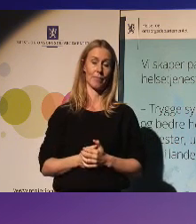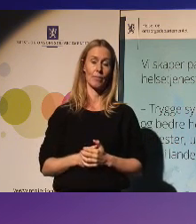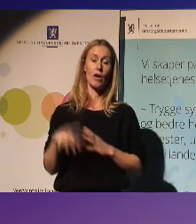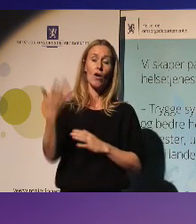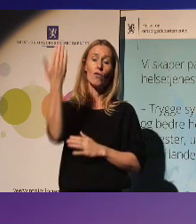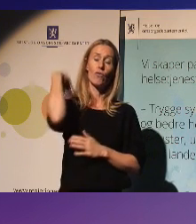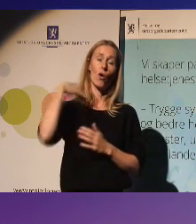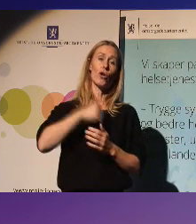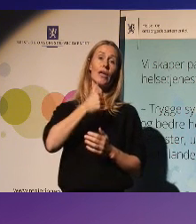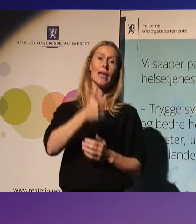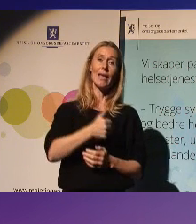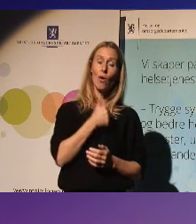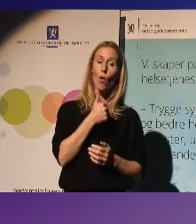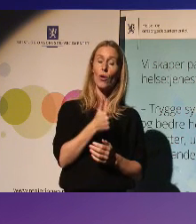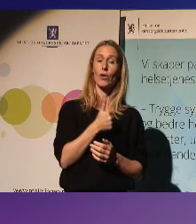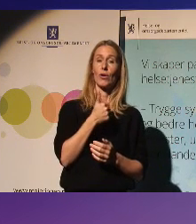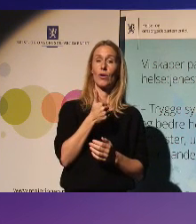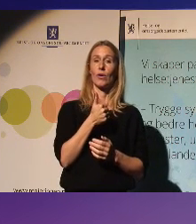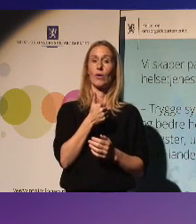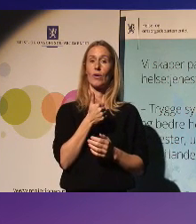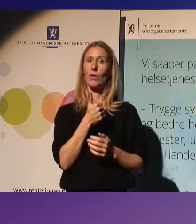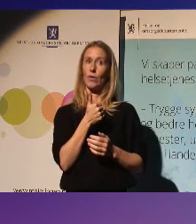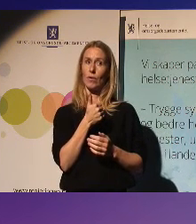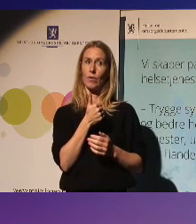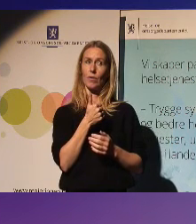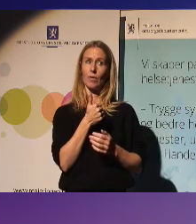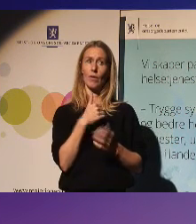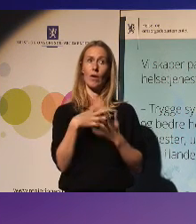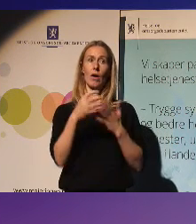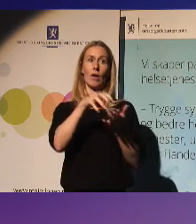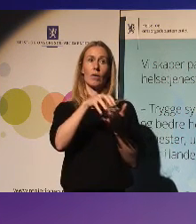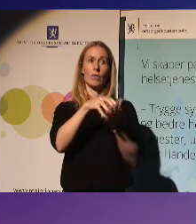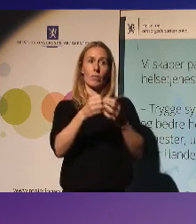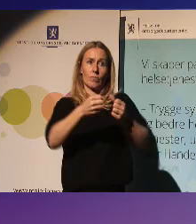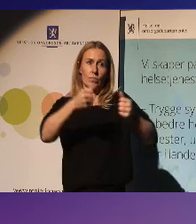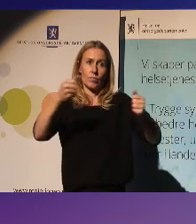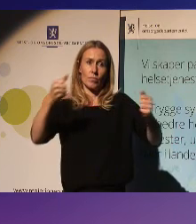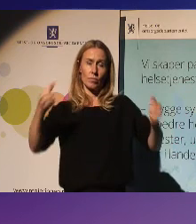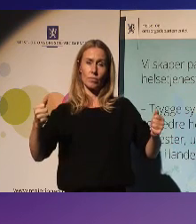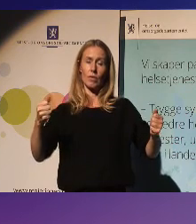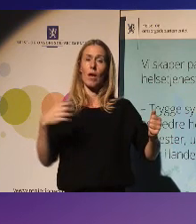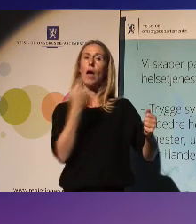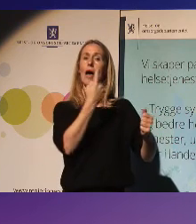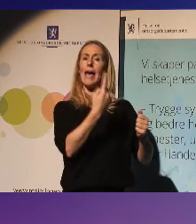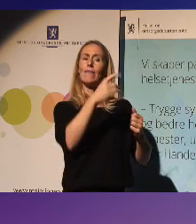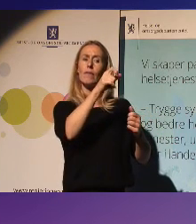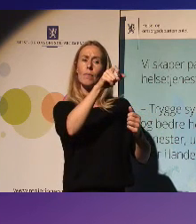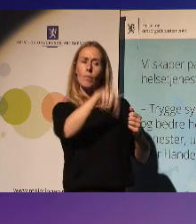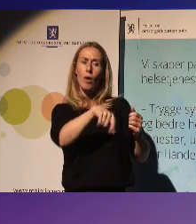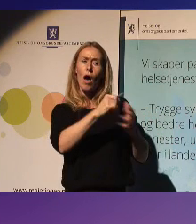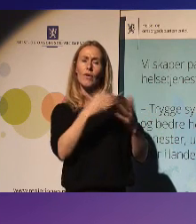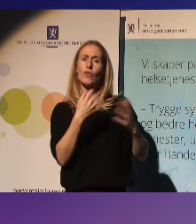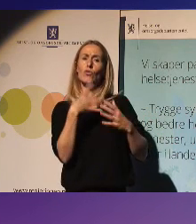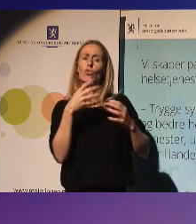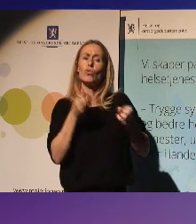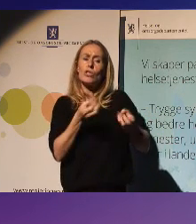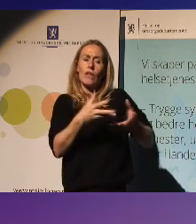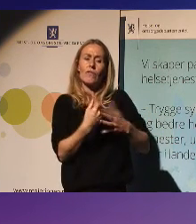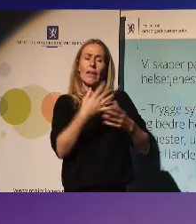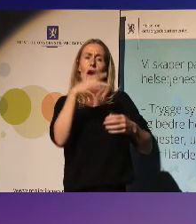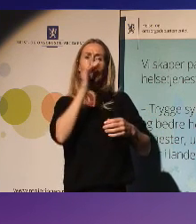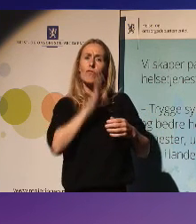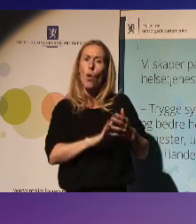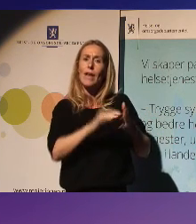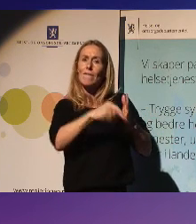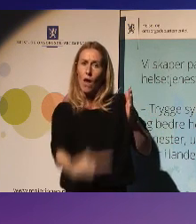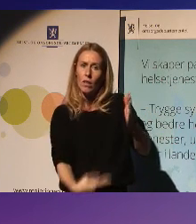Tidligere i år så åpnet jeg lokalavisen og fant denne artikkelen. En innbygger som var i 30-årene, han hadde vært utsatt for en veldig alvorlig fallulykke og blitt lam fra liv